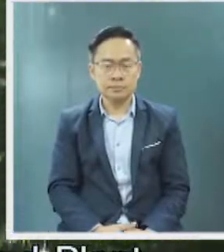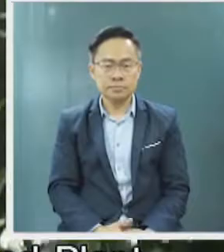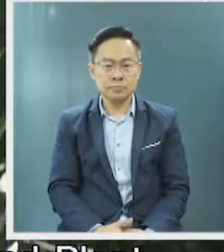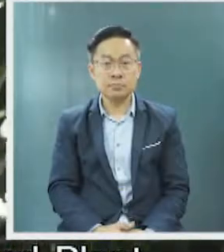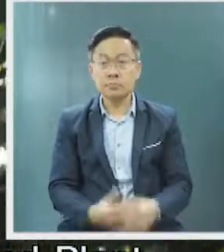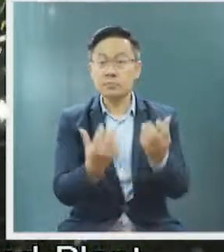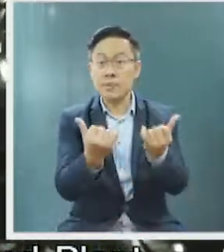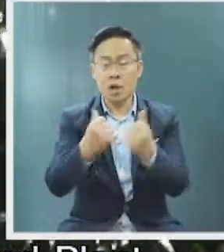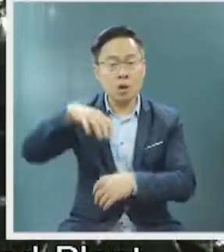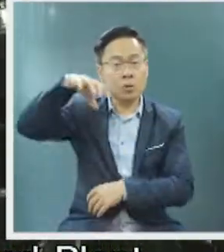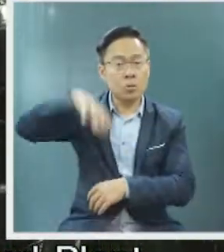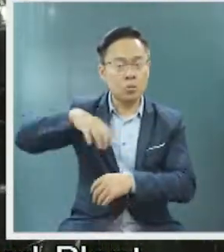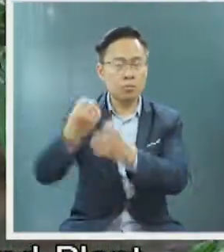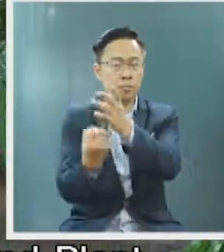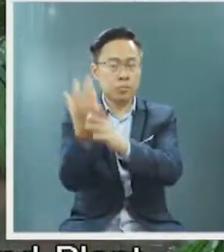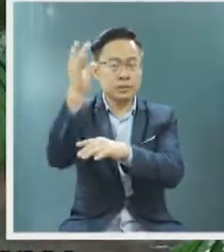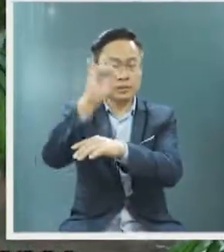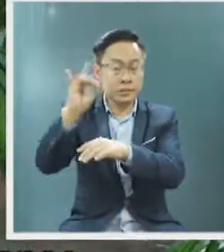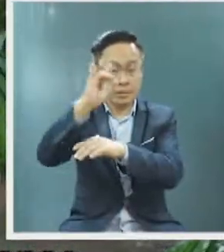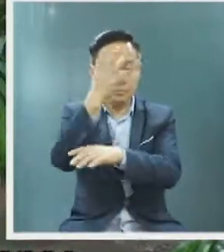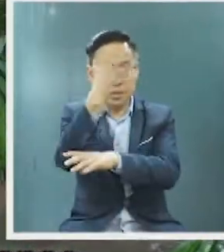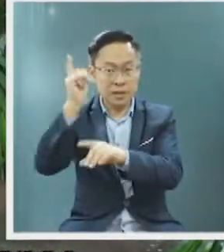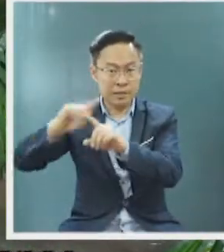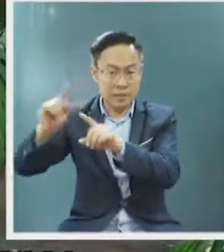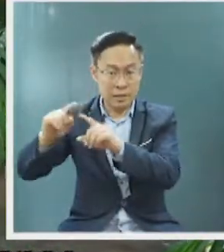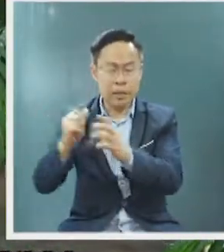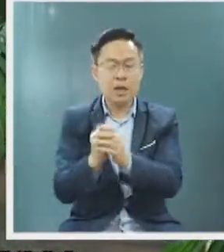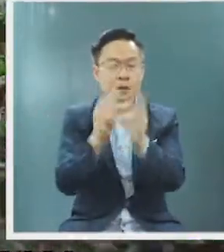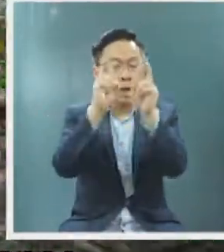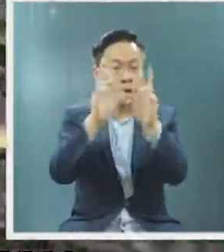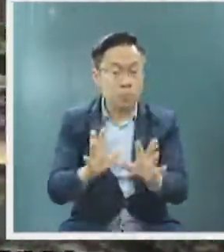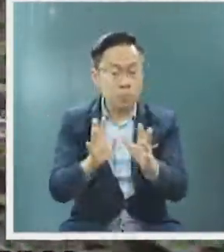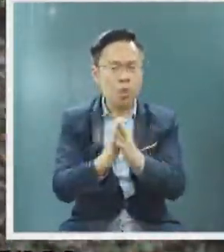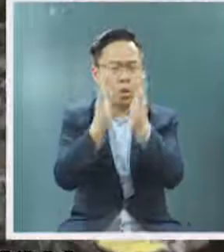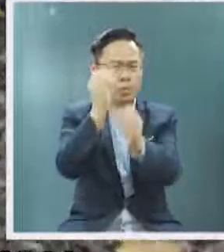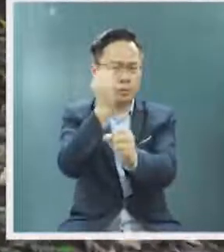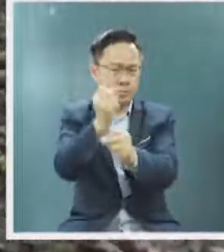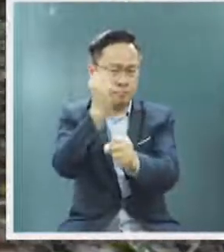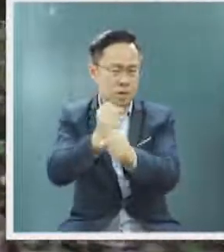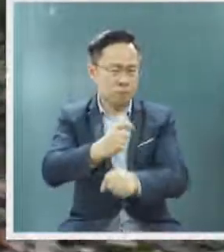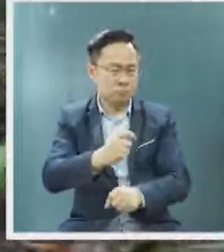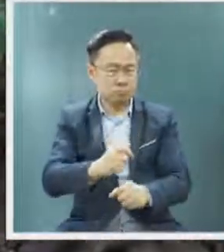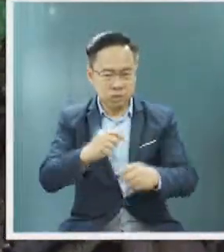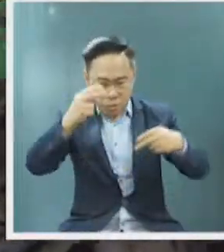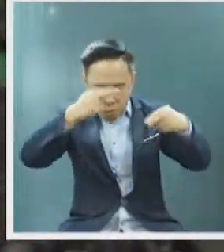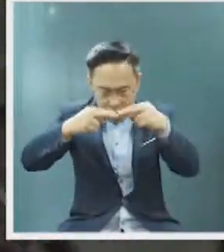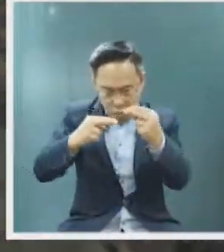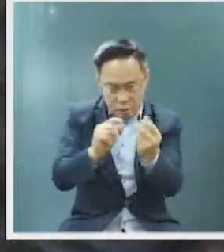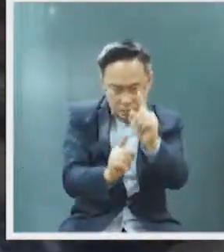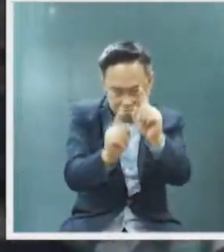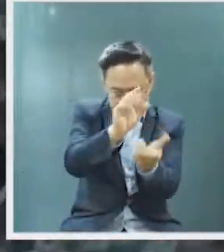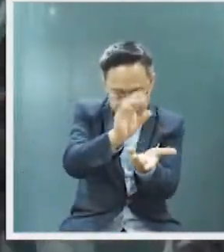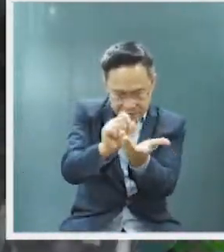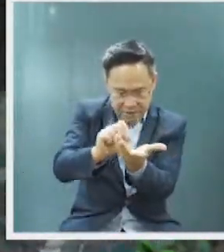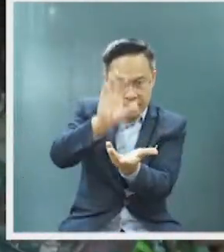ปัจจุบันกรมอุทยานแห่งชาติสัตว์ป่าและพันธุ์พืชได้นำระบบลาดตระเวนเชิงคุณภาพหรือสมาร์ทพาทเทิลมา